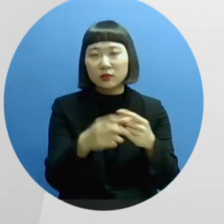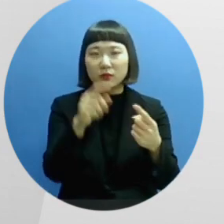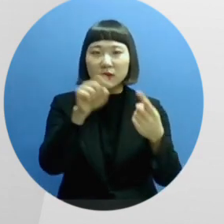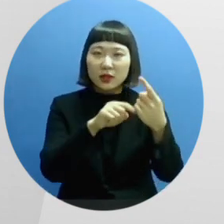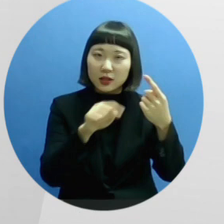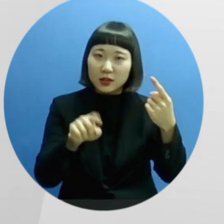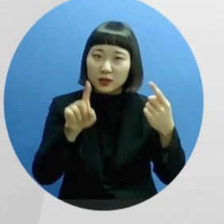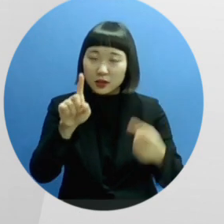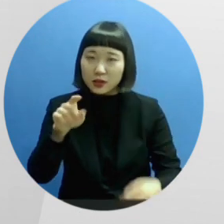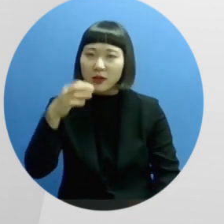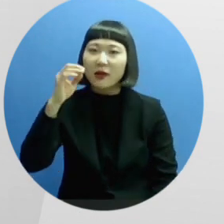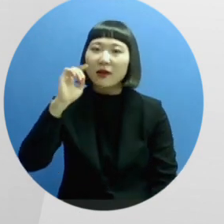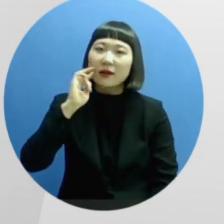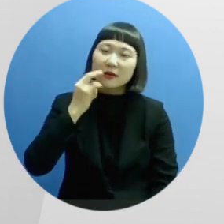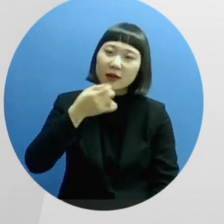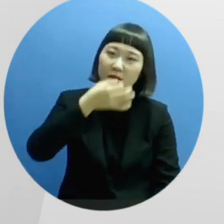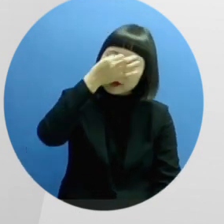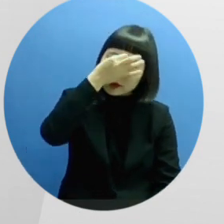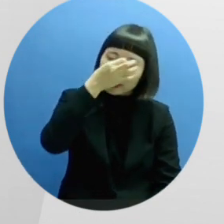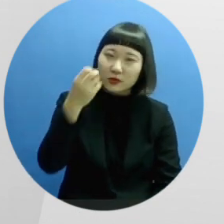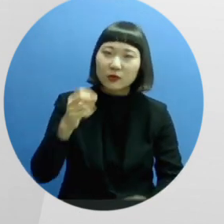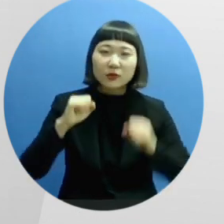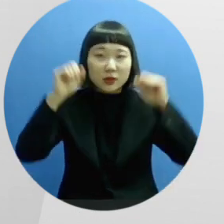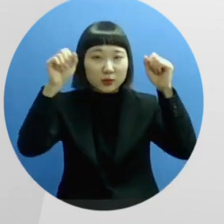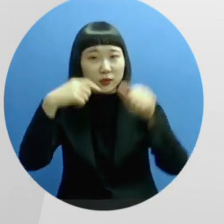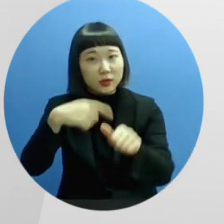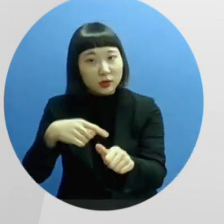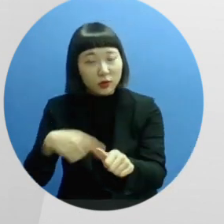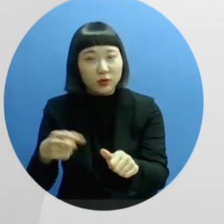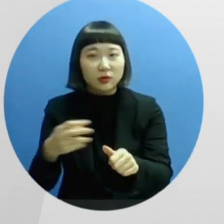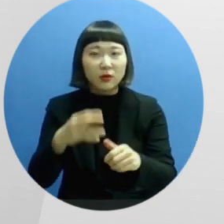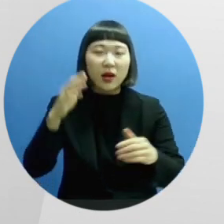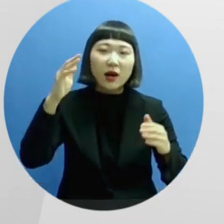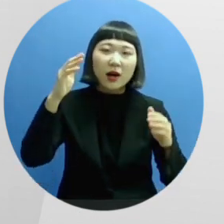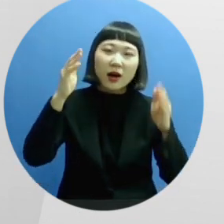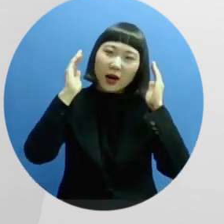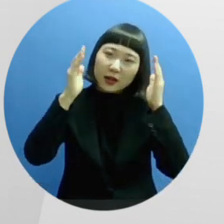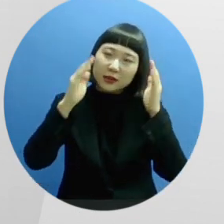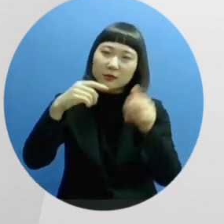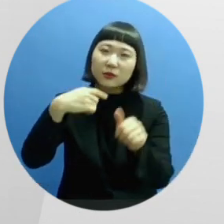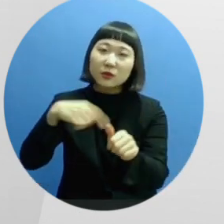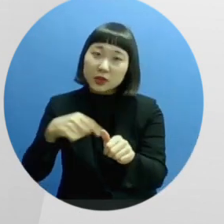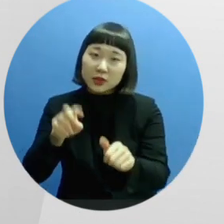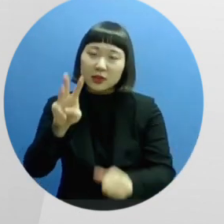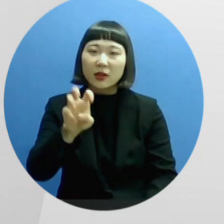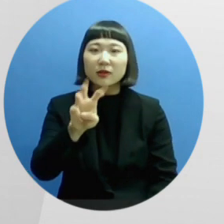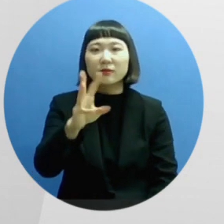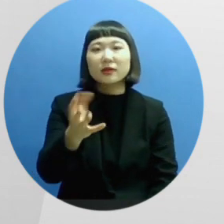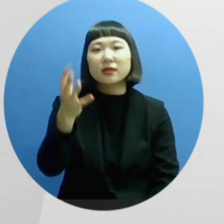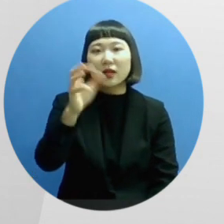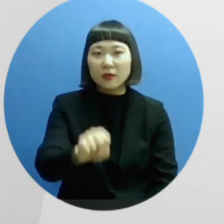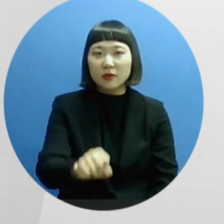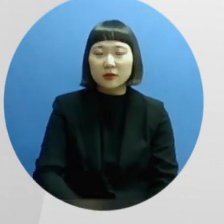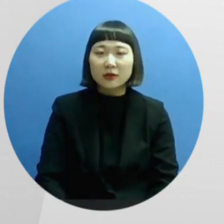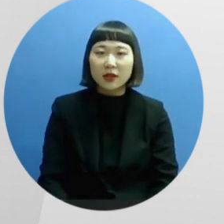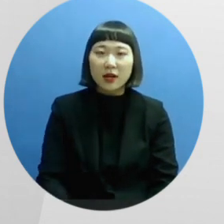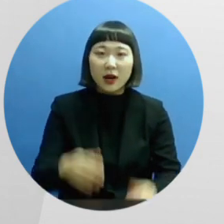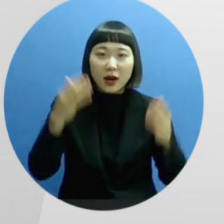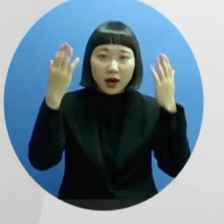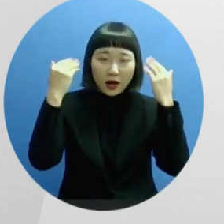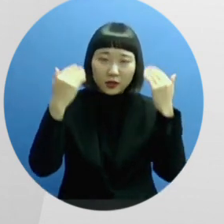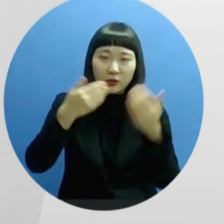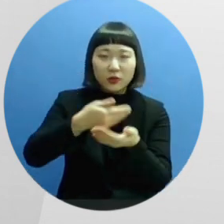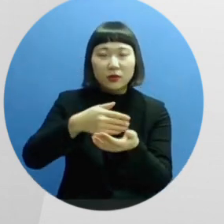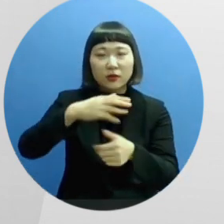예술 스포츠 교육, 1,000명의 학습 코칭단 운영에 343억 원, 학교 교육 여건 개선